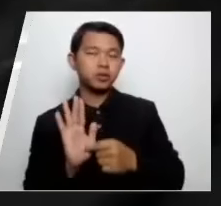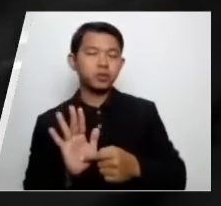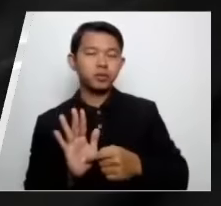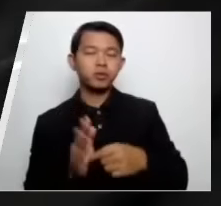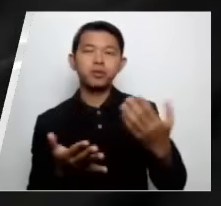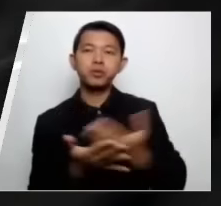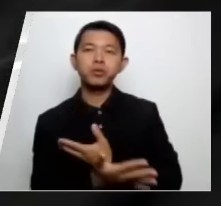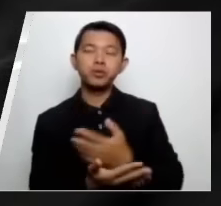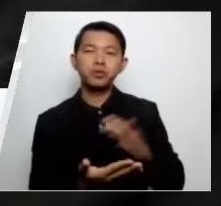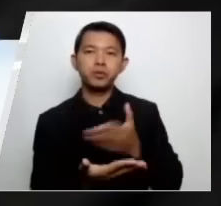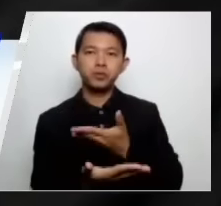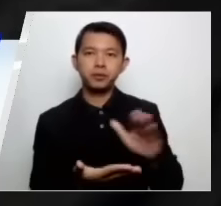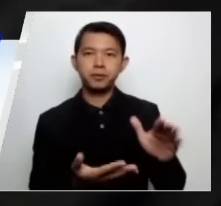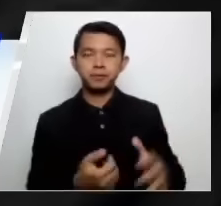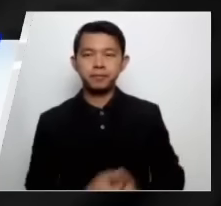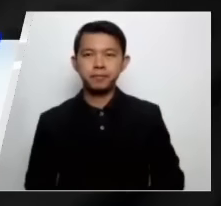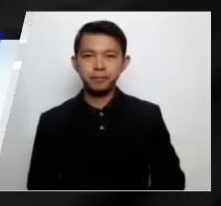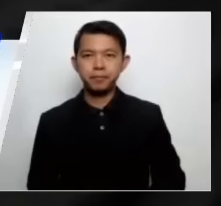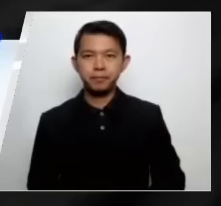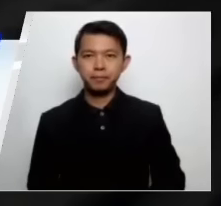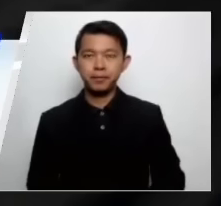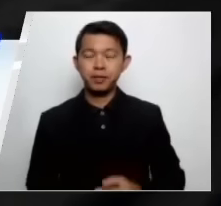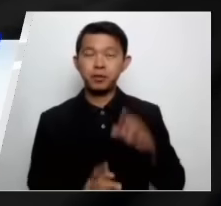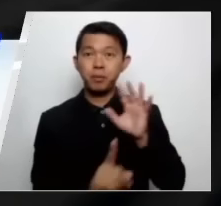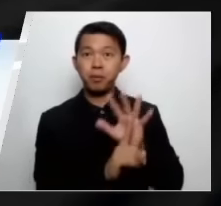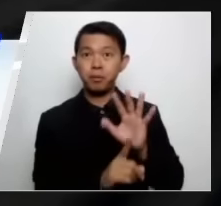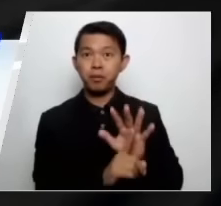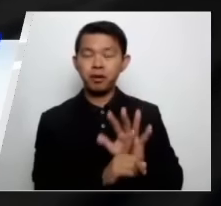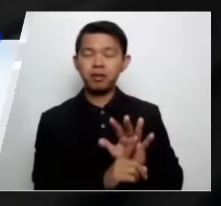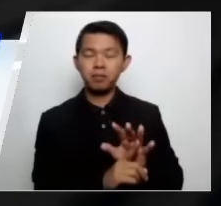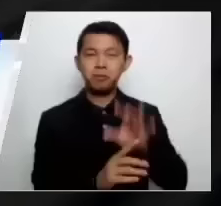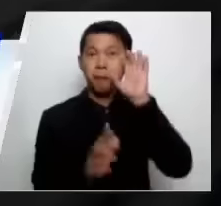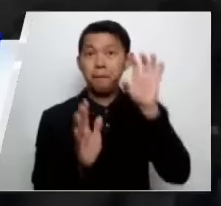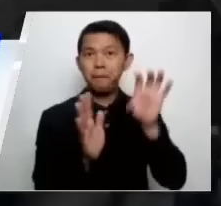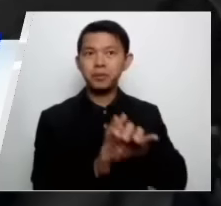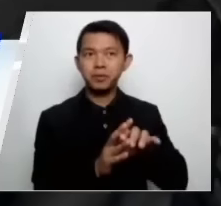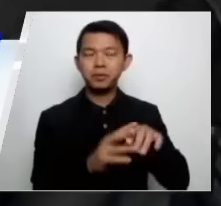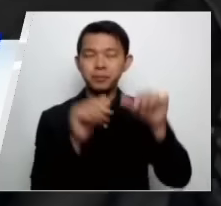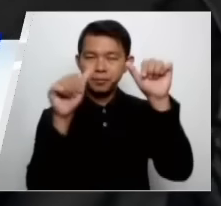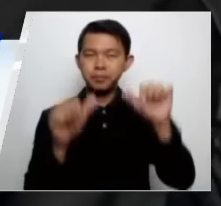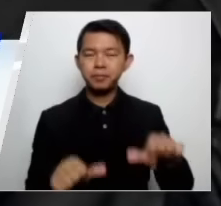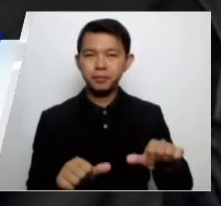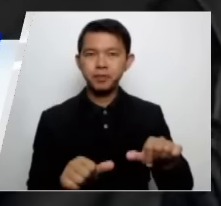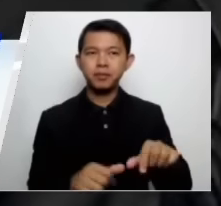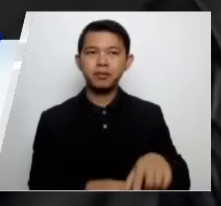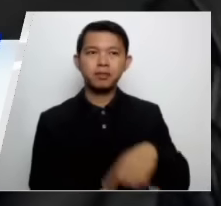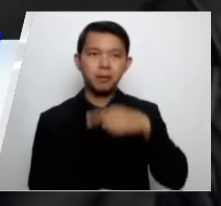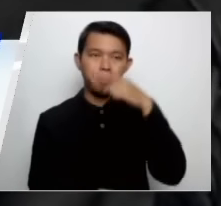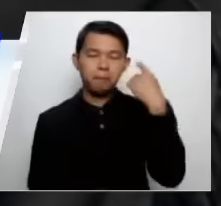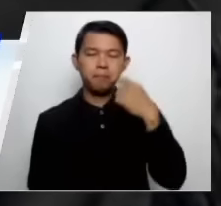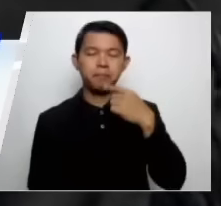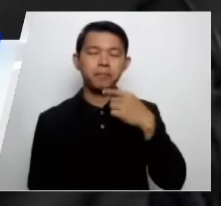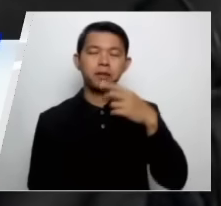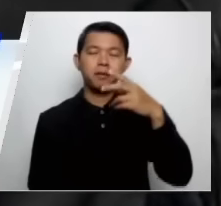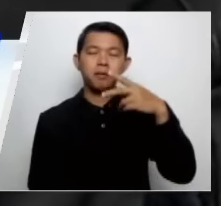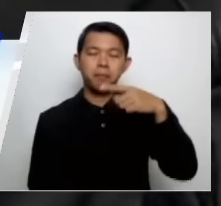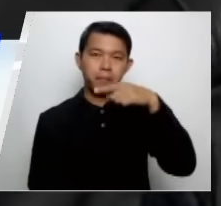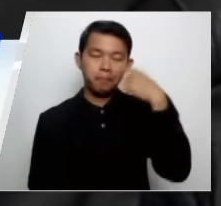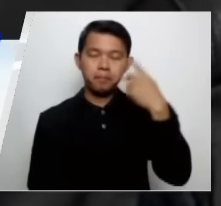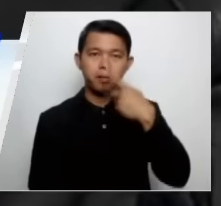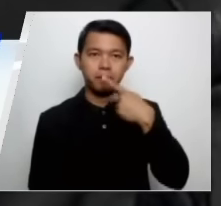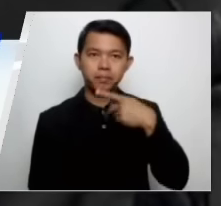Hot topic naman sa social media ang pinost ni na picture ni Lisa na Blackpink kasama po si Rihanna. Kinatawa ito ng fans ng